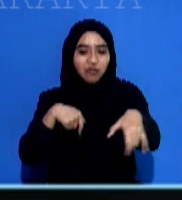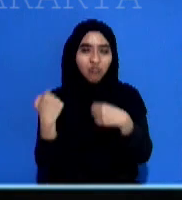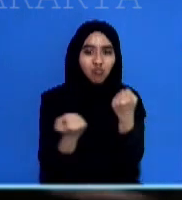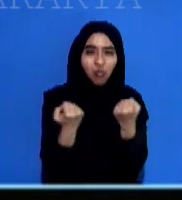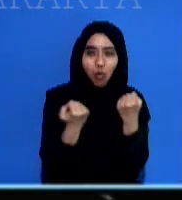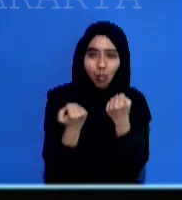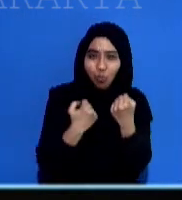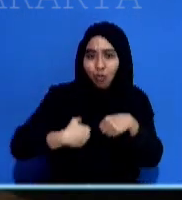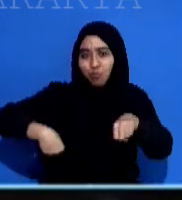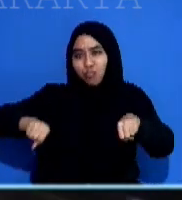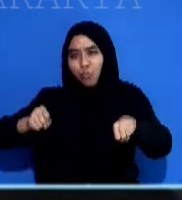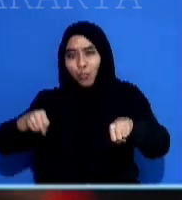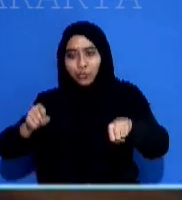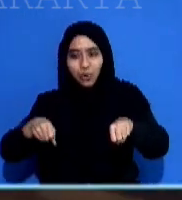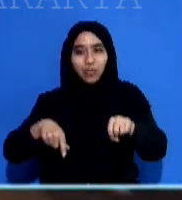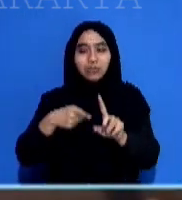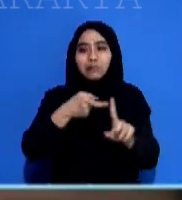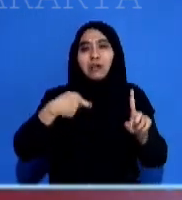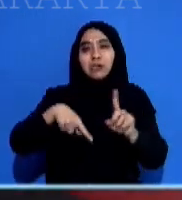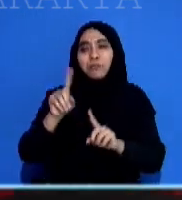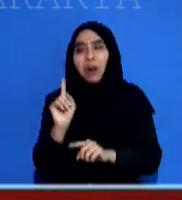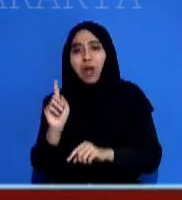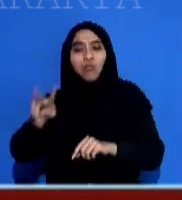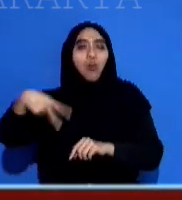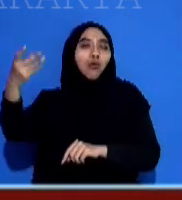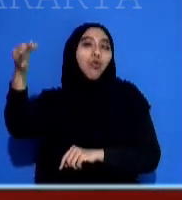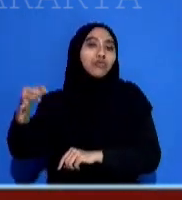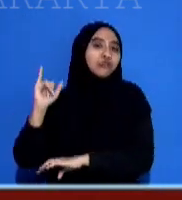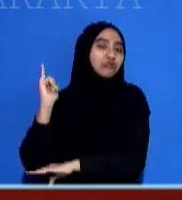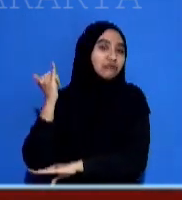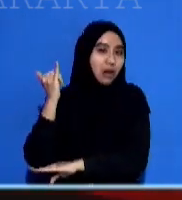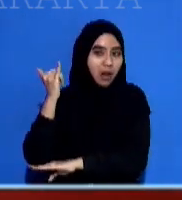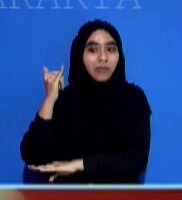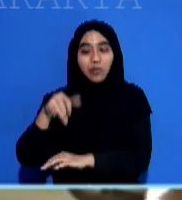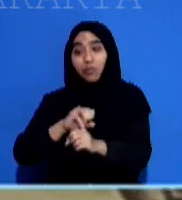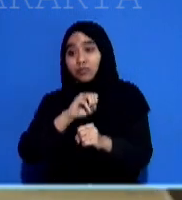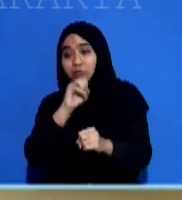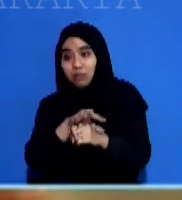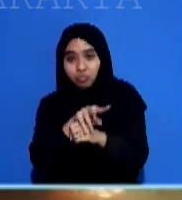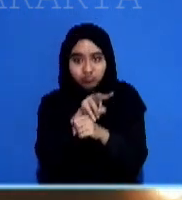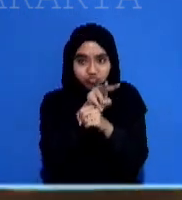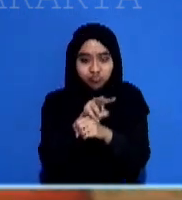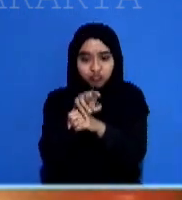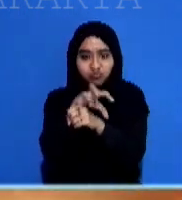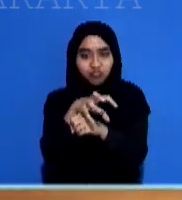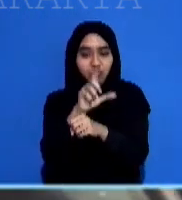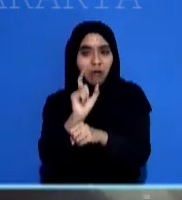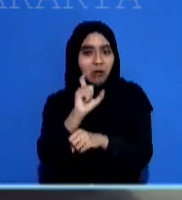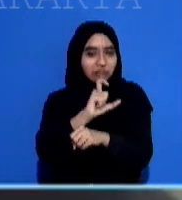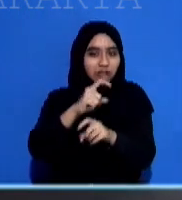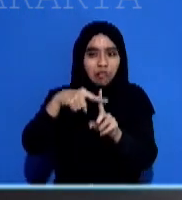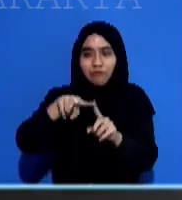maupun dua dari luar kota Yogyakarta dari pantauan TVRI Kamis malam kepadatan kendaraan yang akan memasuki